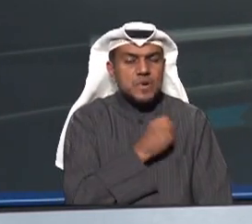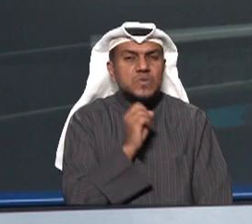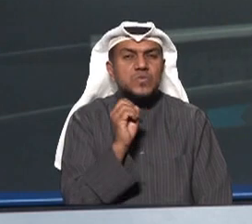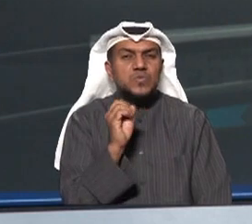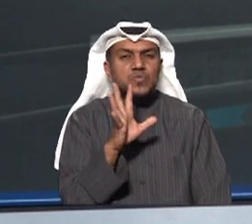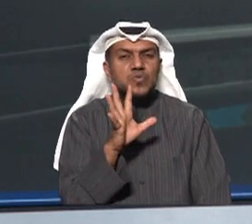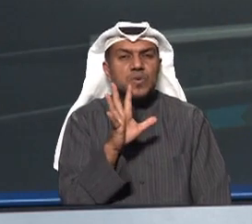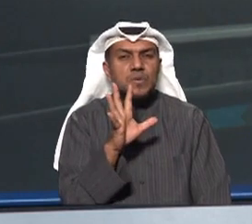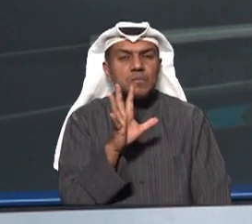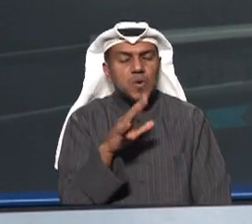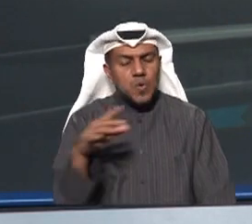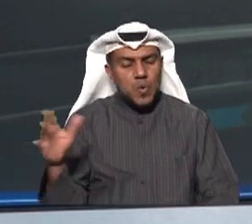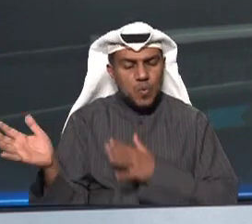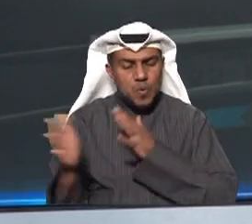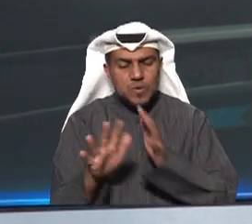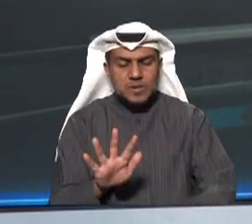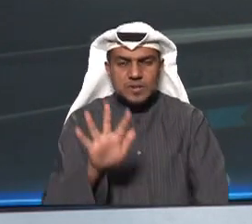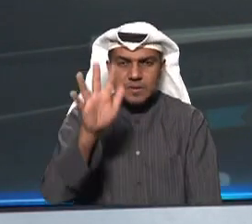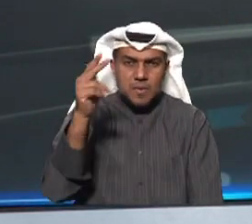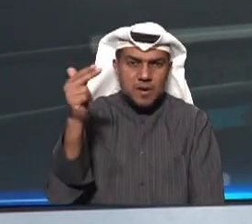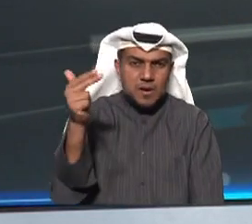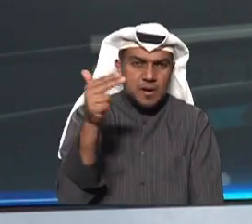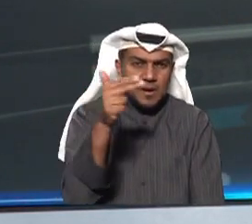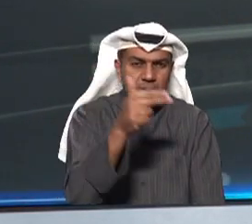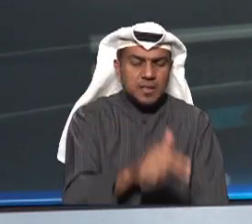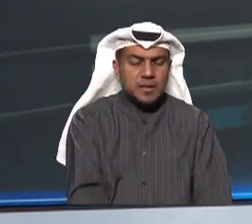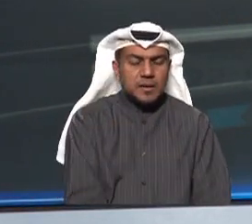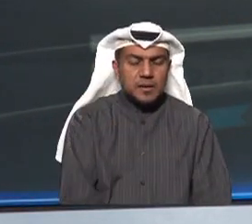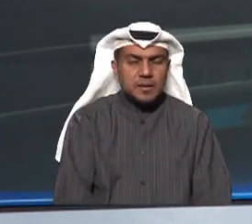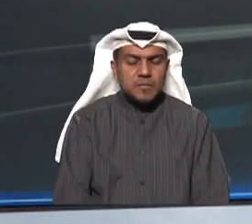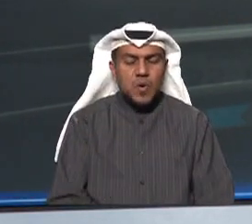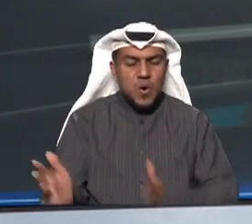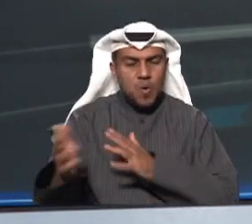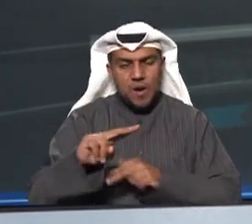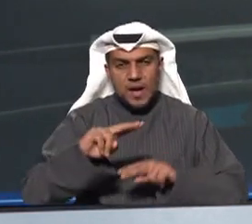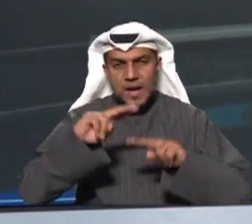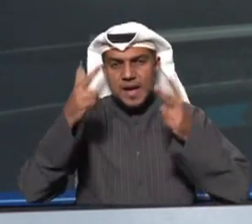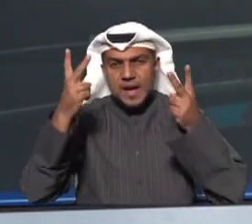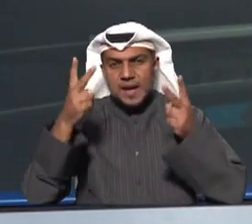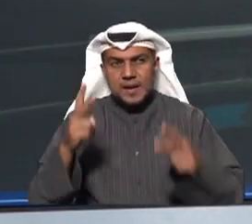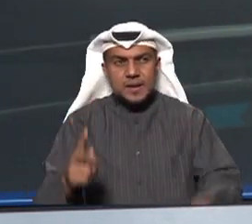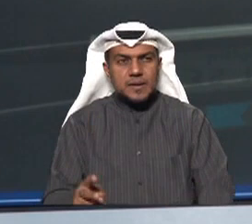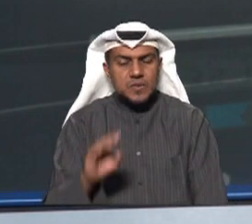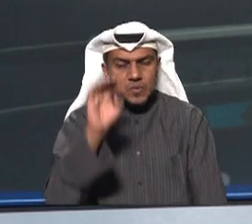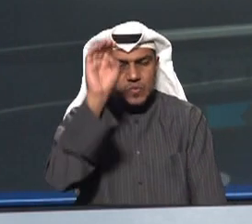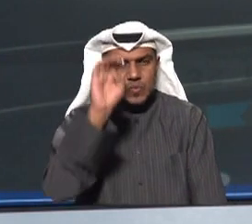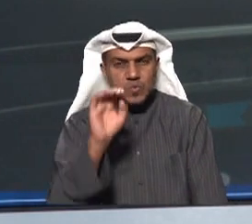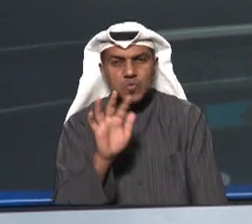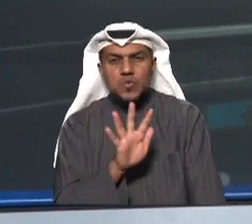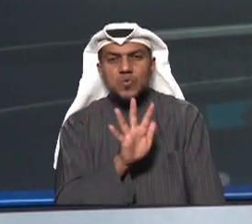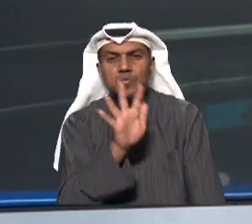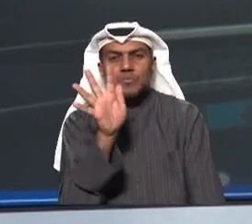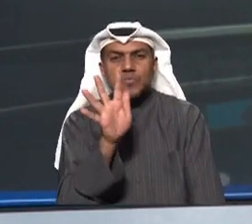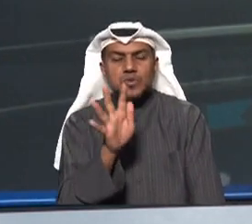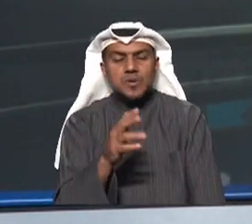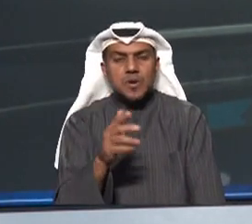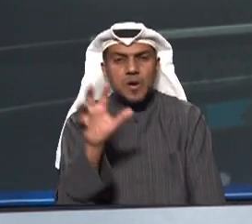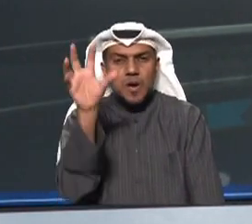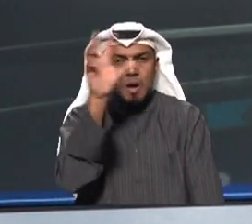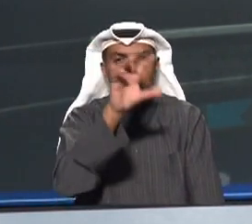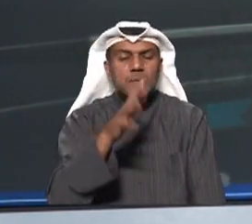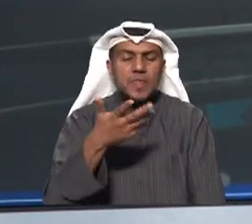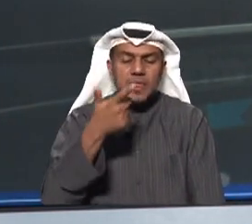راح تستمر يعني الرياح الشمالية الغربية، ابتداء من المساء راح تتقلب الرياح وتتحول الرياح جنوبية شرقية، تتكاثر السحب